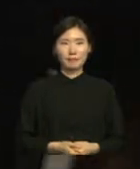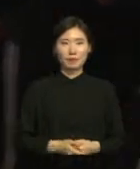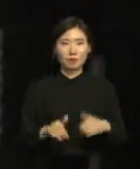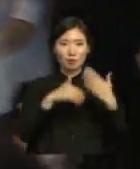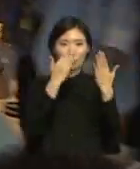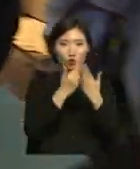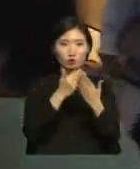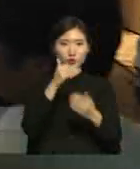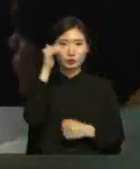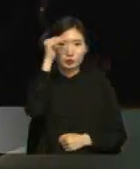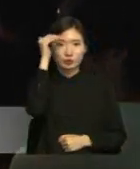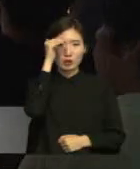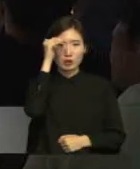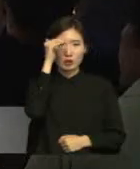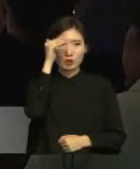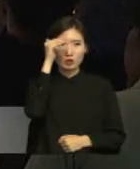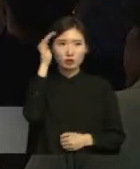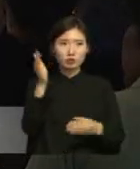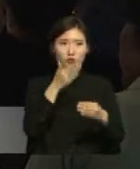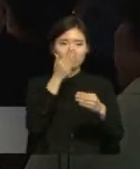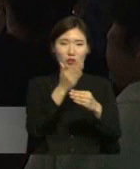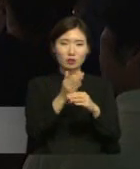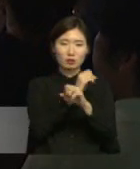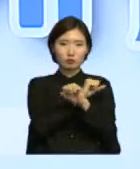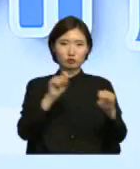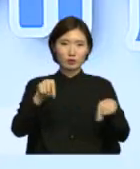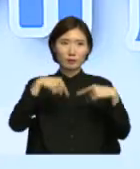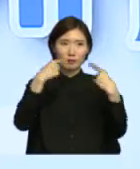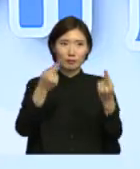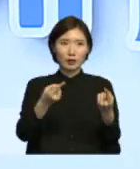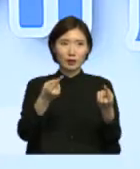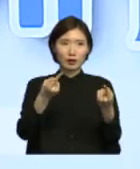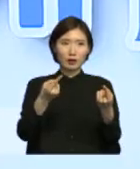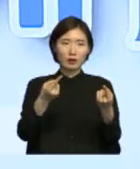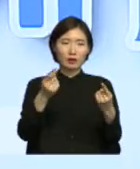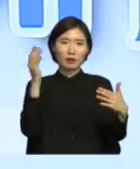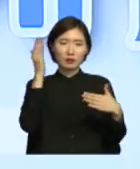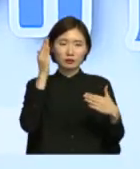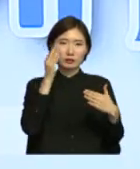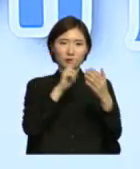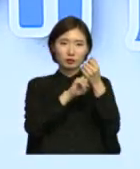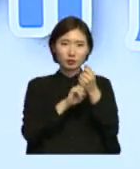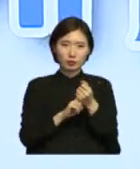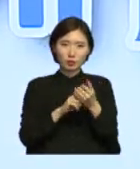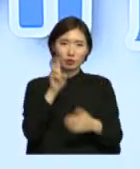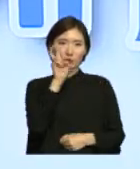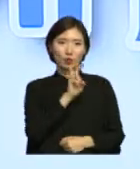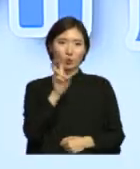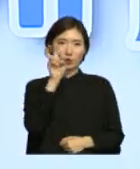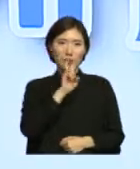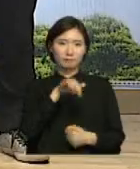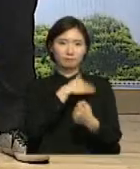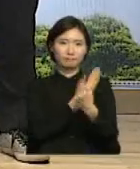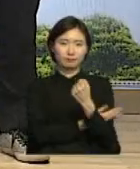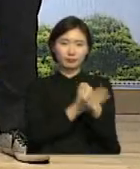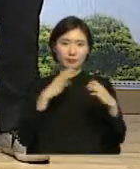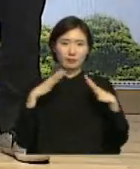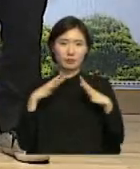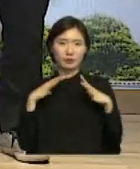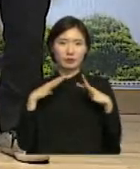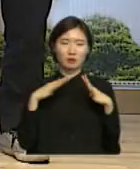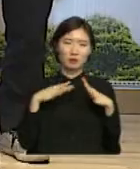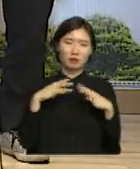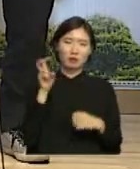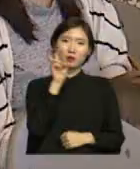모두가 지켜보는 가운데 무대에 오른 학생들. 그간 숨겨놓았던 노래 솜씨를 마음껏 뽐냅니다.